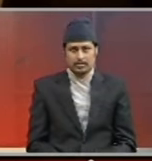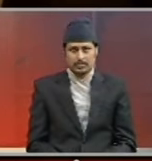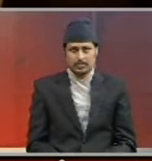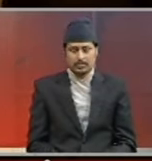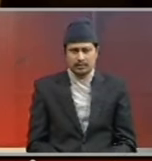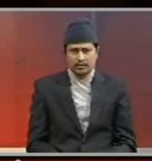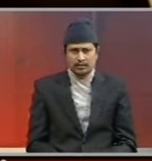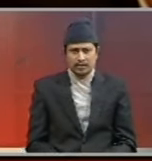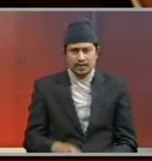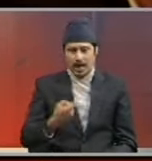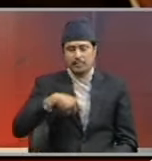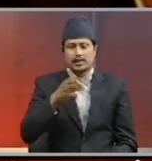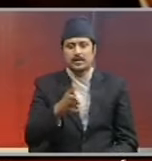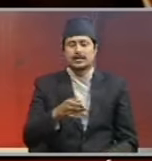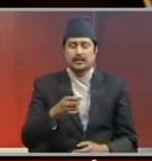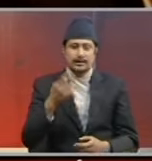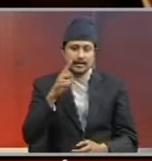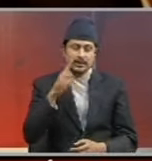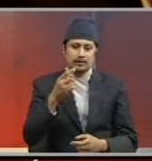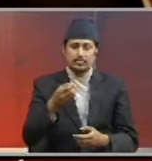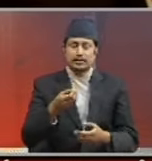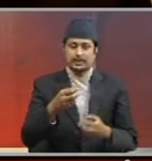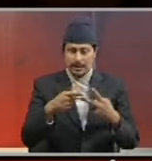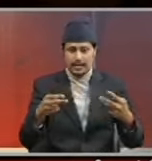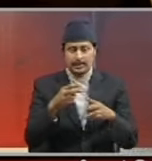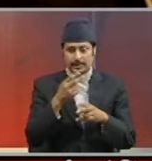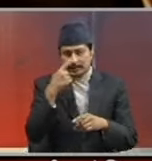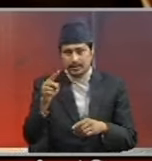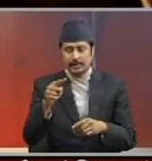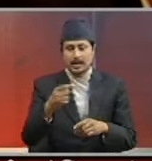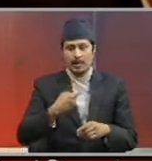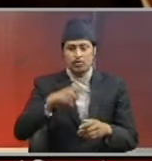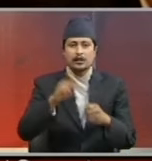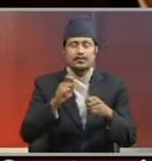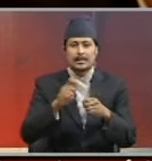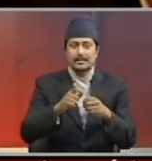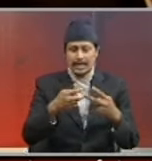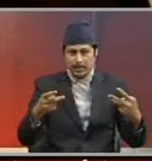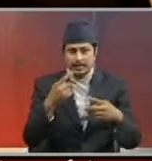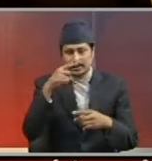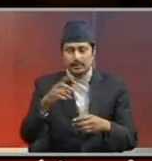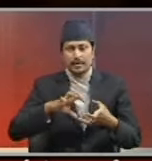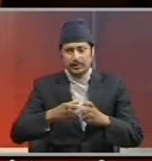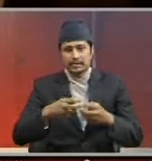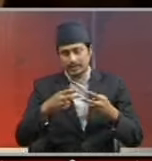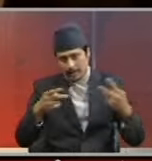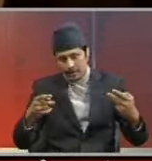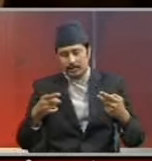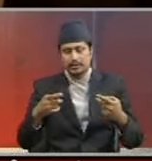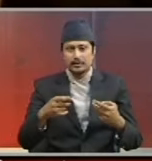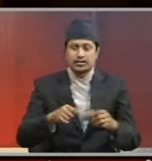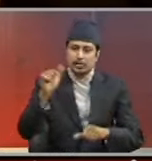सदस्य रहेका छन्। हामीलाई चाहिने दैनिक उपयोगी सामानदेखि लिएर हाम्रो चाहिँ निर्माण सामग्रीदेखि लिएर हाम्रो प्राविधिक सामग्रीदेखि लिएर